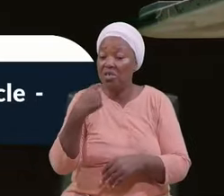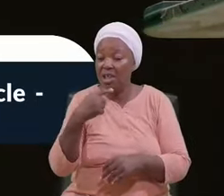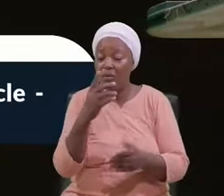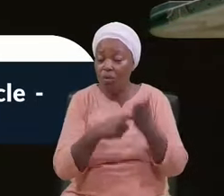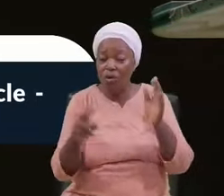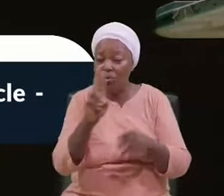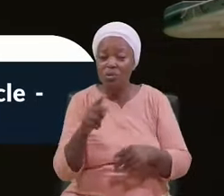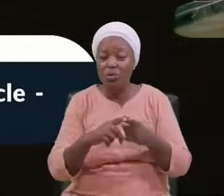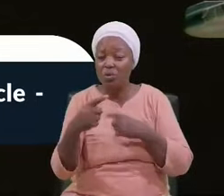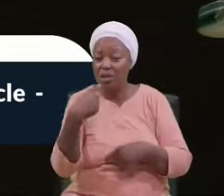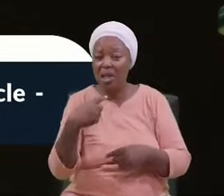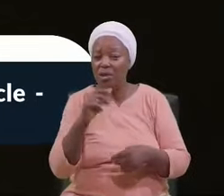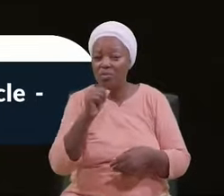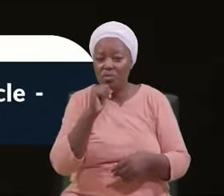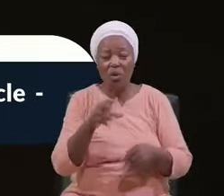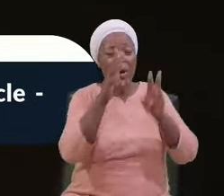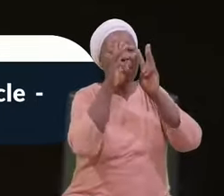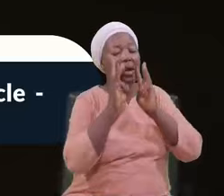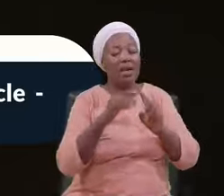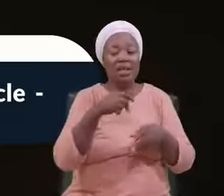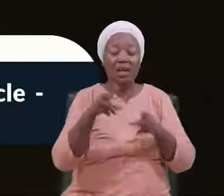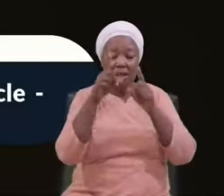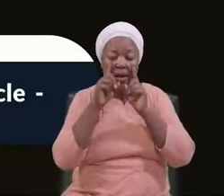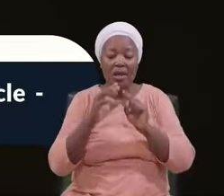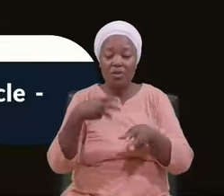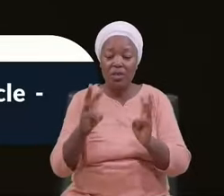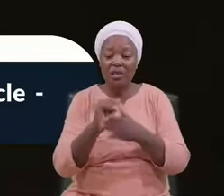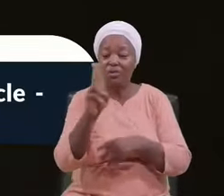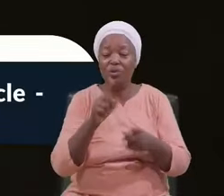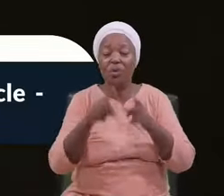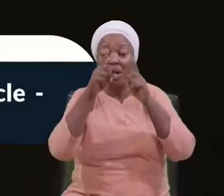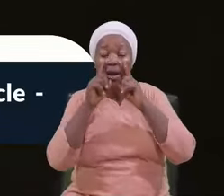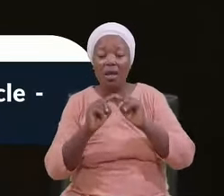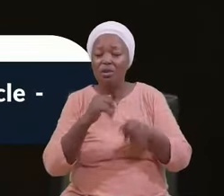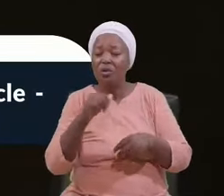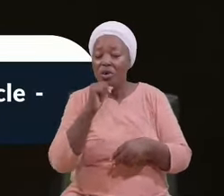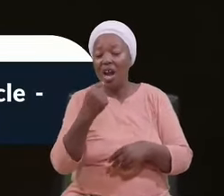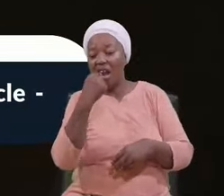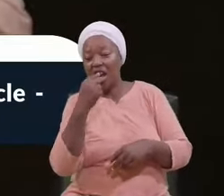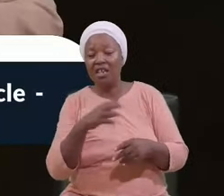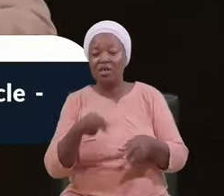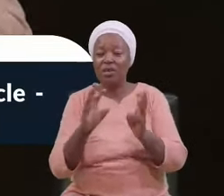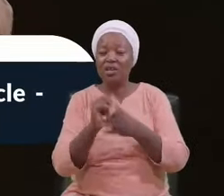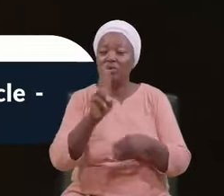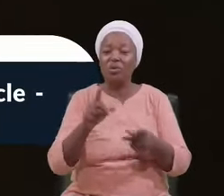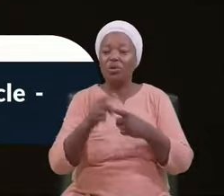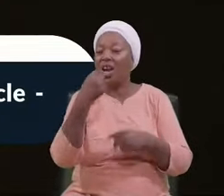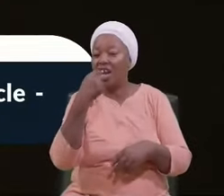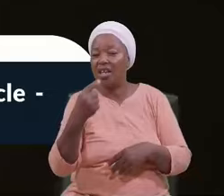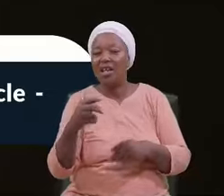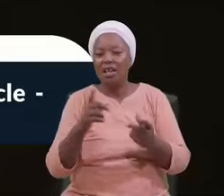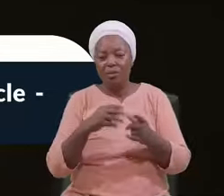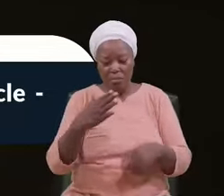aimez dire, si vous n'allez pas pleurer comme vous le faisiez, si vous n'allez pas regretter comme vous